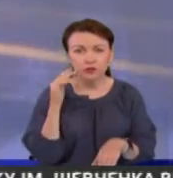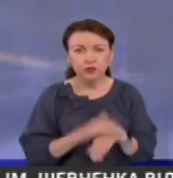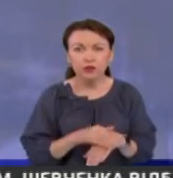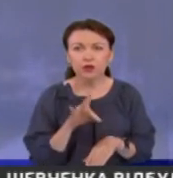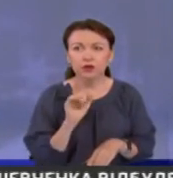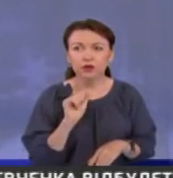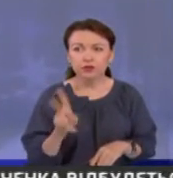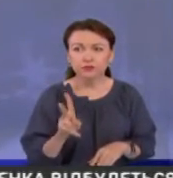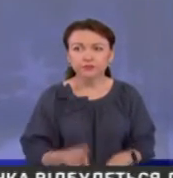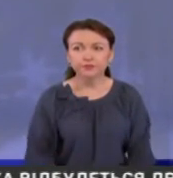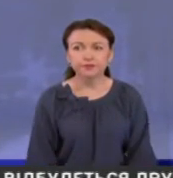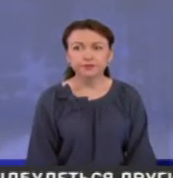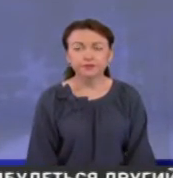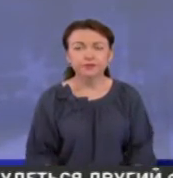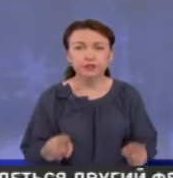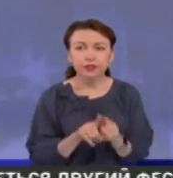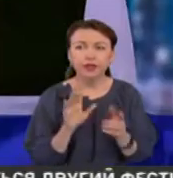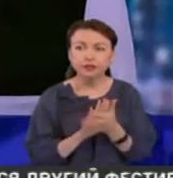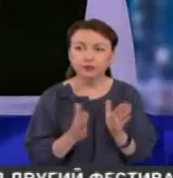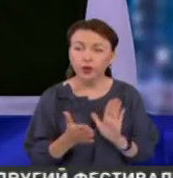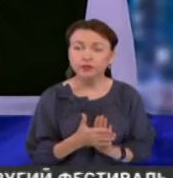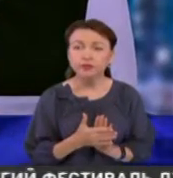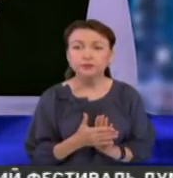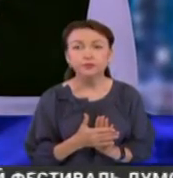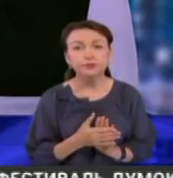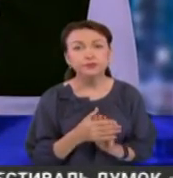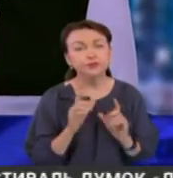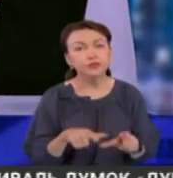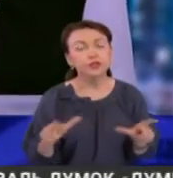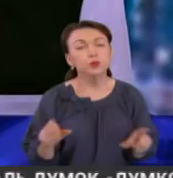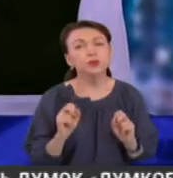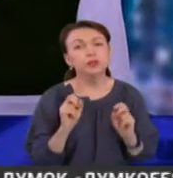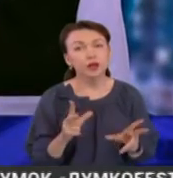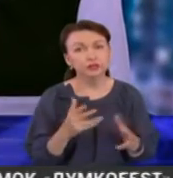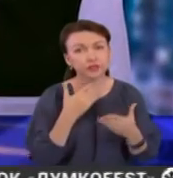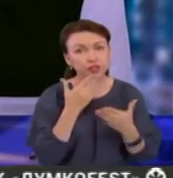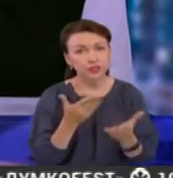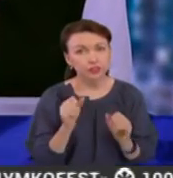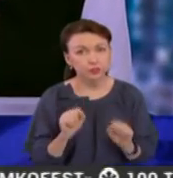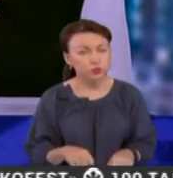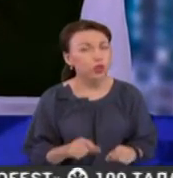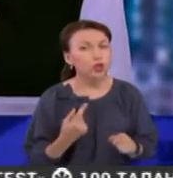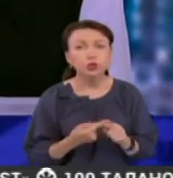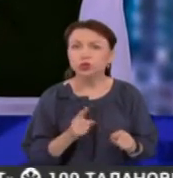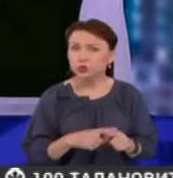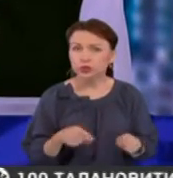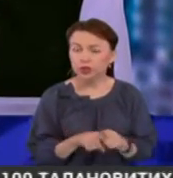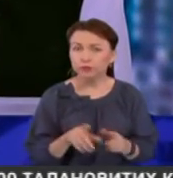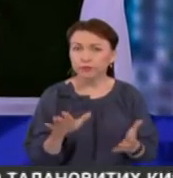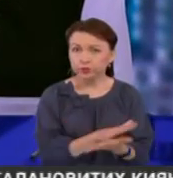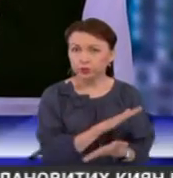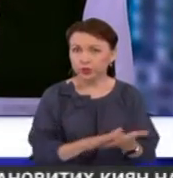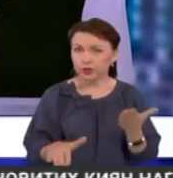онкологічних захворювань. Така ситуація. Тут люди як звертатися можуть, і що це за така